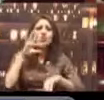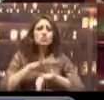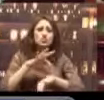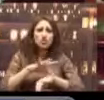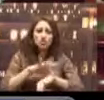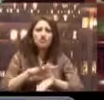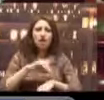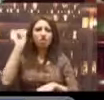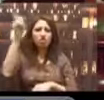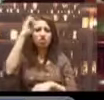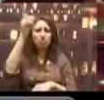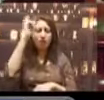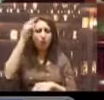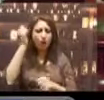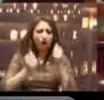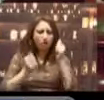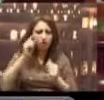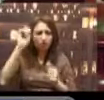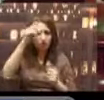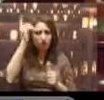الطوارئ اللي بقت يعني